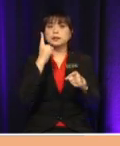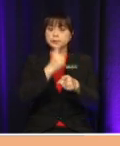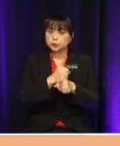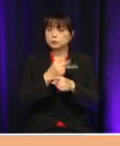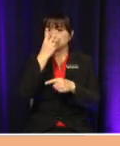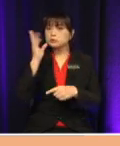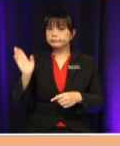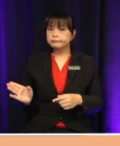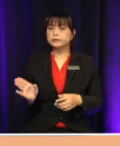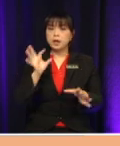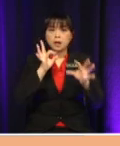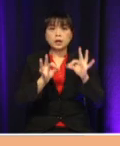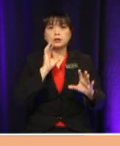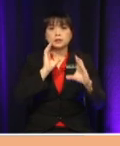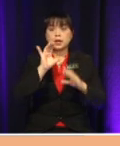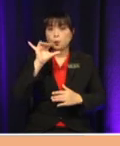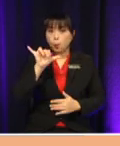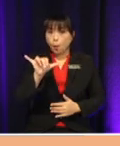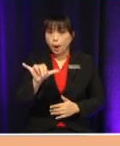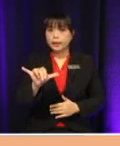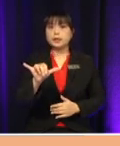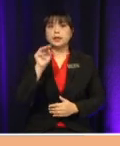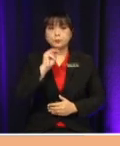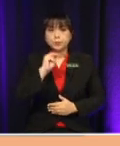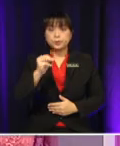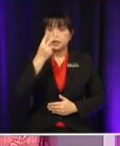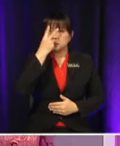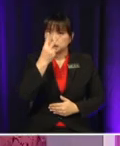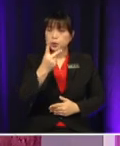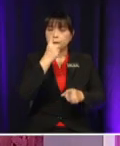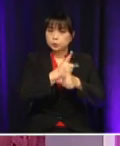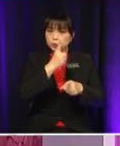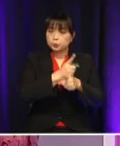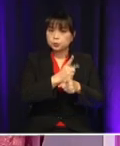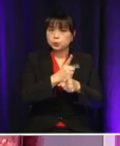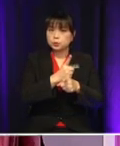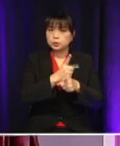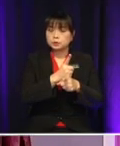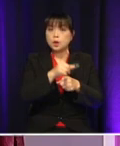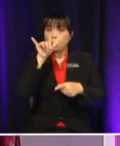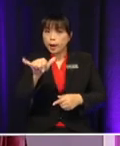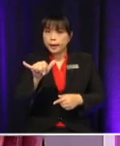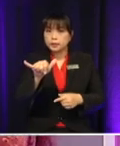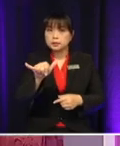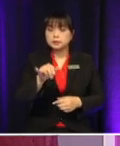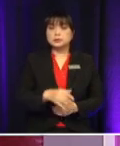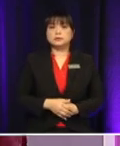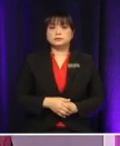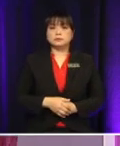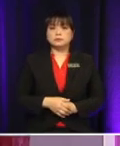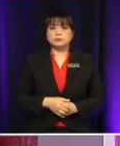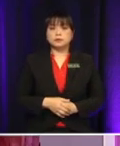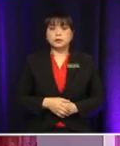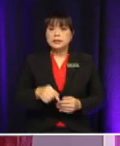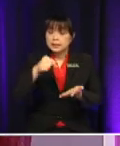kata Why saya sarankan belajar murid-murid tengok betul-betul Kalau boleh tanda kan lah Wah itu apa atau suntinglah ini